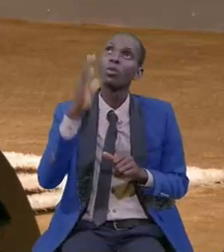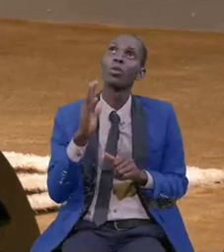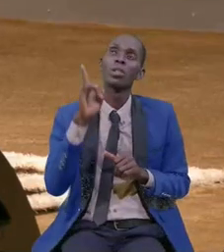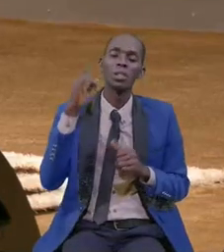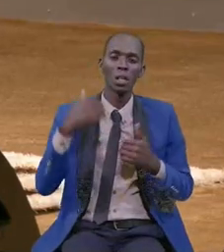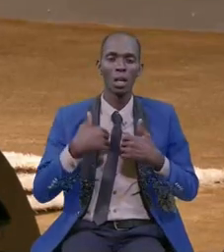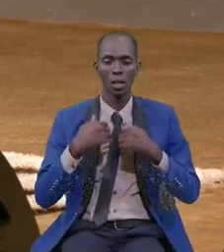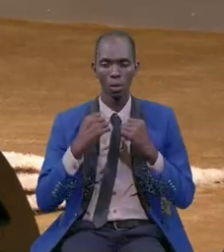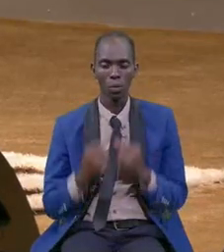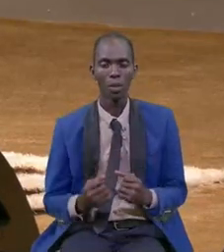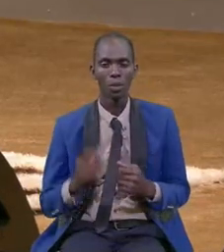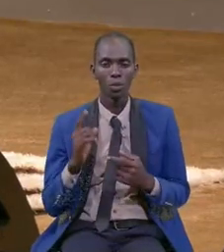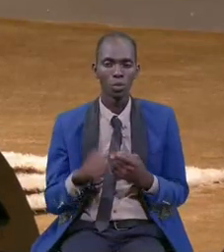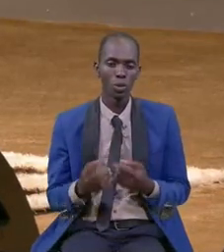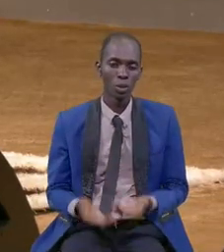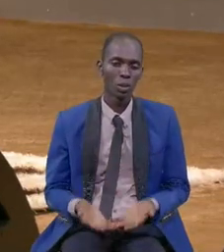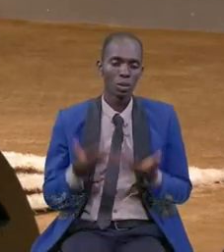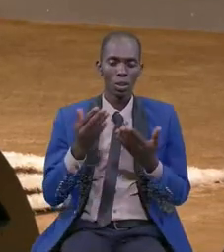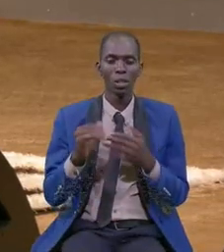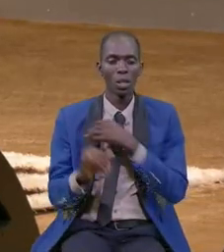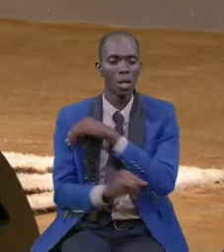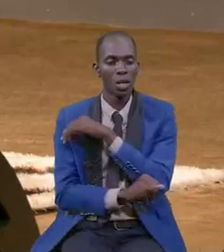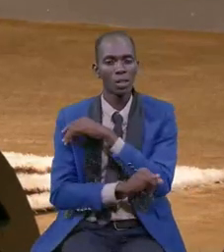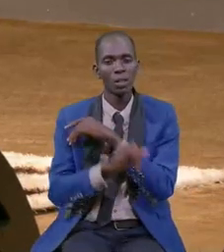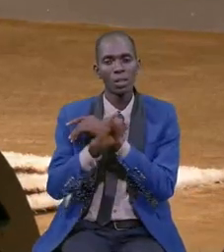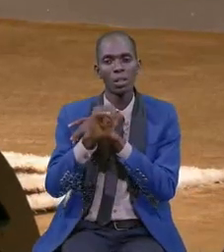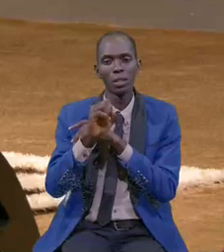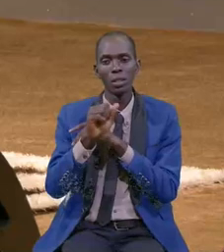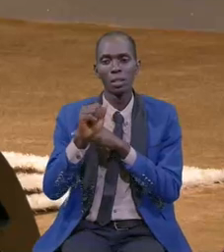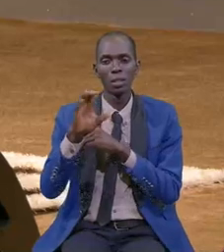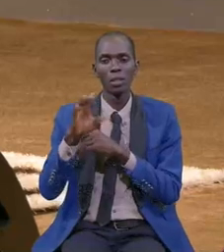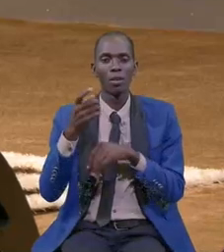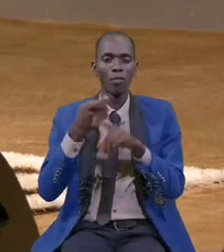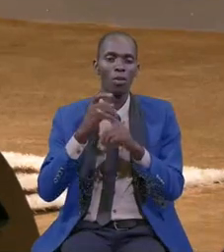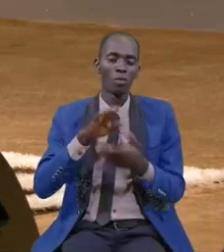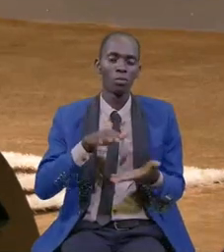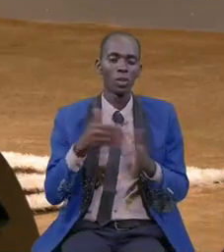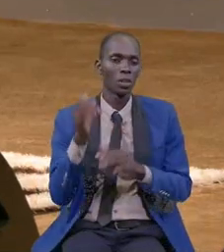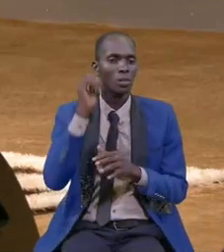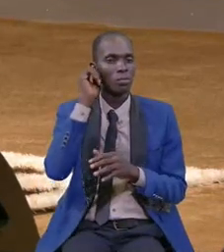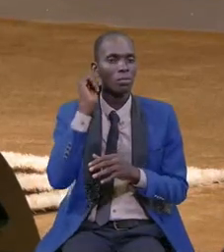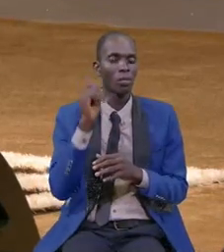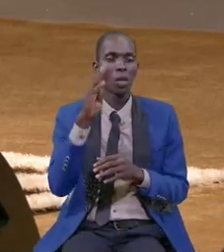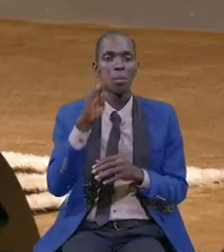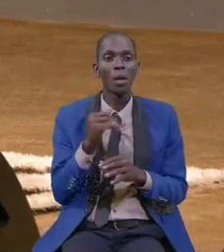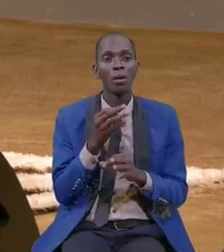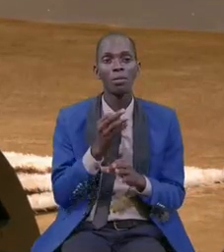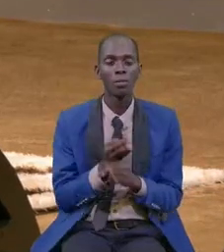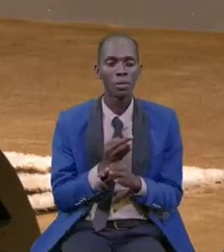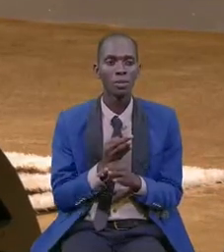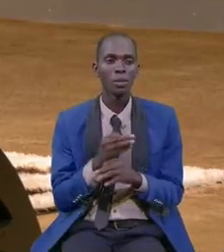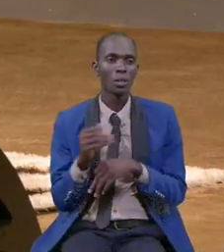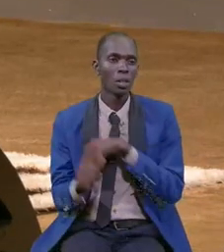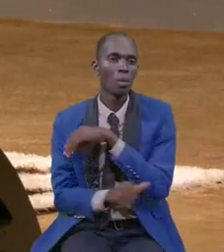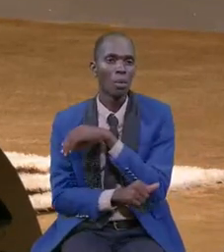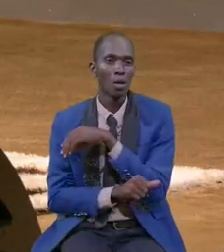l'aurais égorgé de la mort il va le ressusciter pas la mort pas la foi plutôt lorsqu'il était testé lorsqu'il était éprouvé il